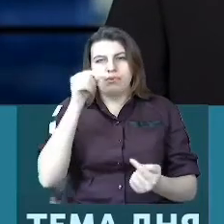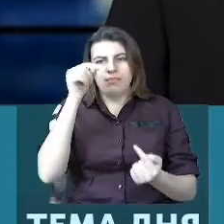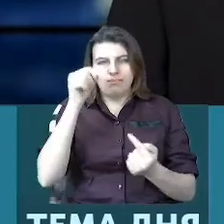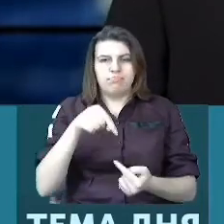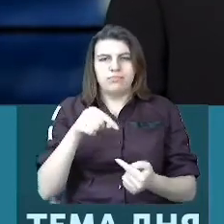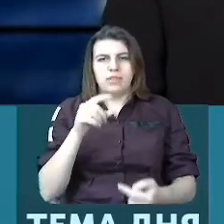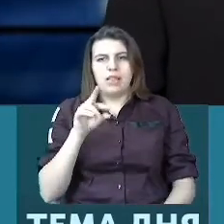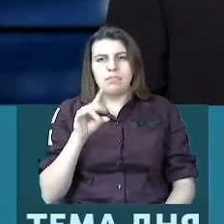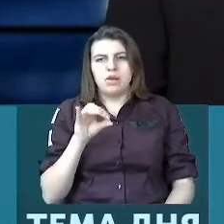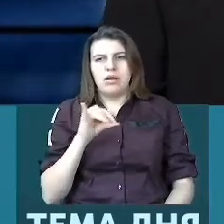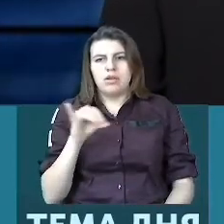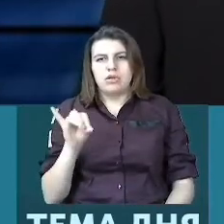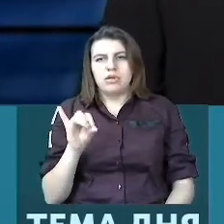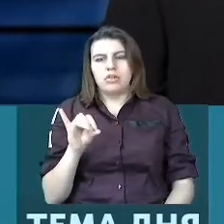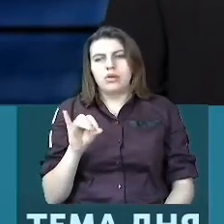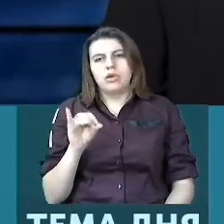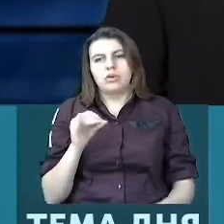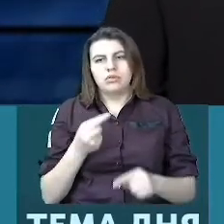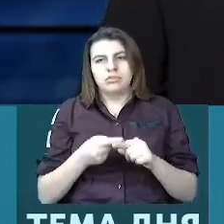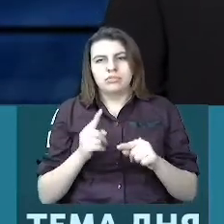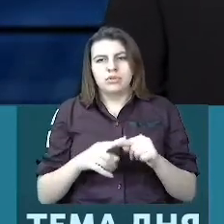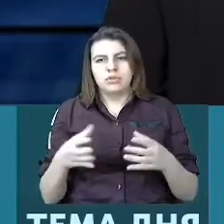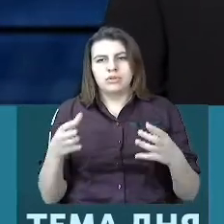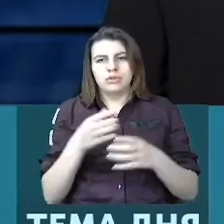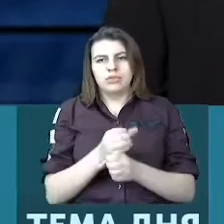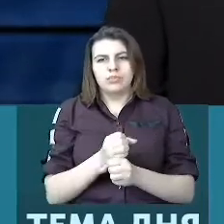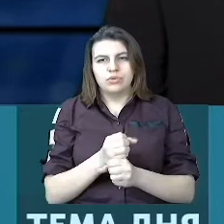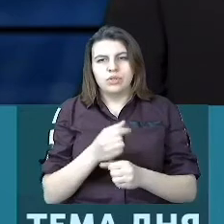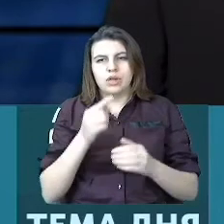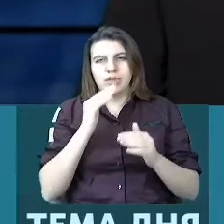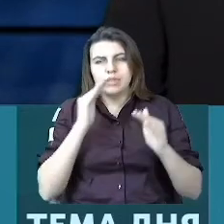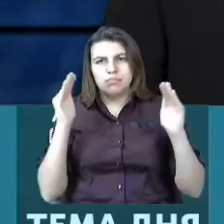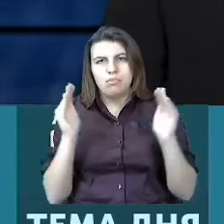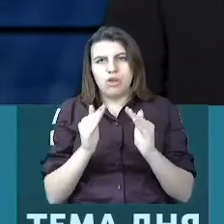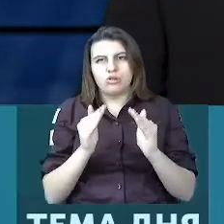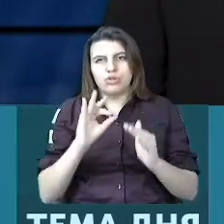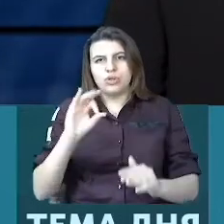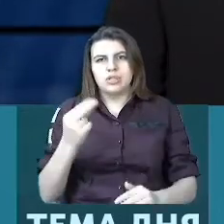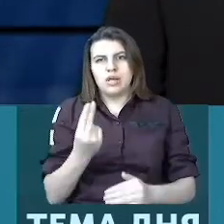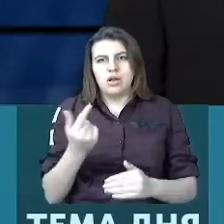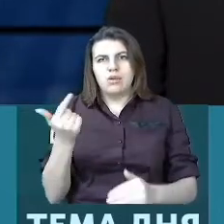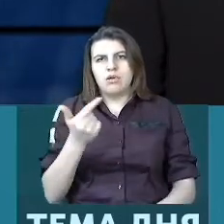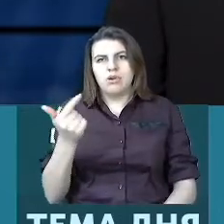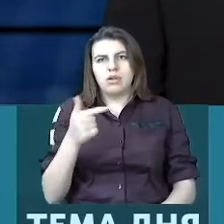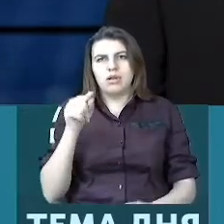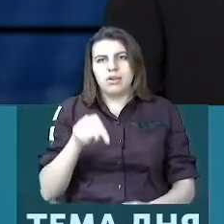але це певним чином звужує і зменшує соціальні гарантії для тих, хто працює.